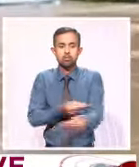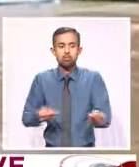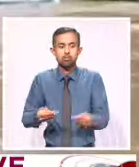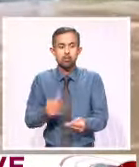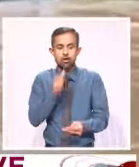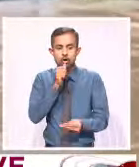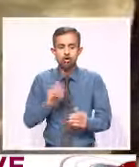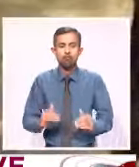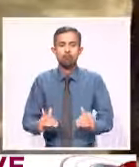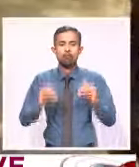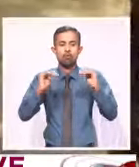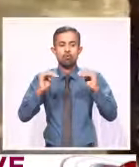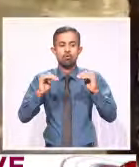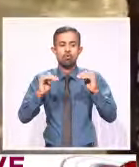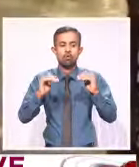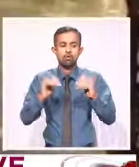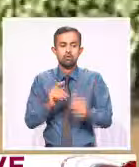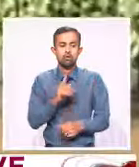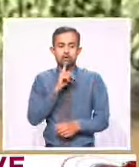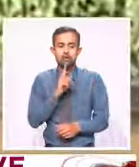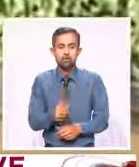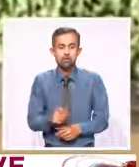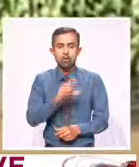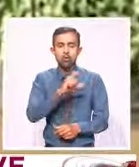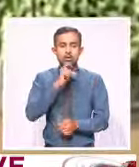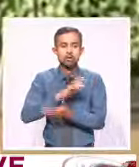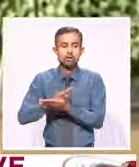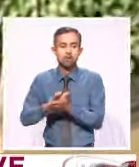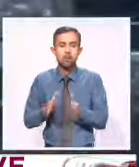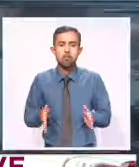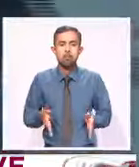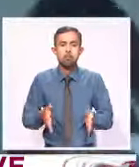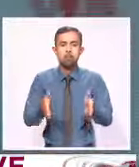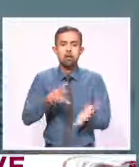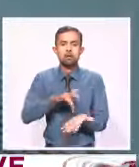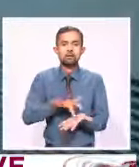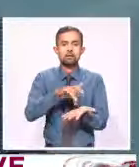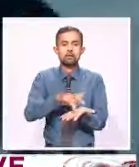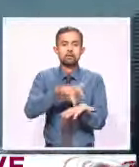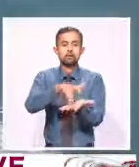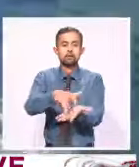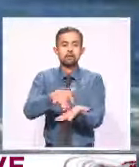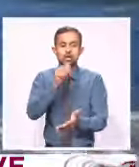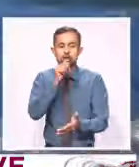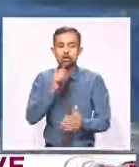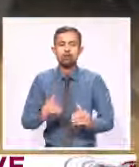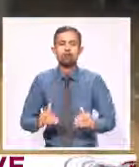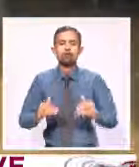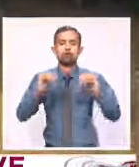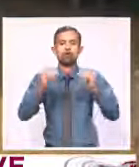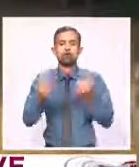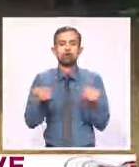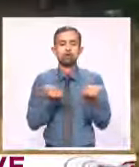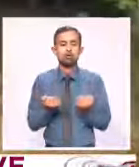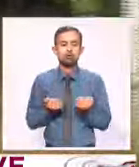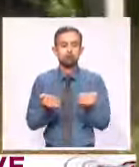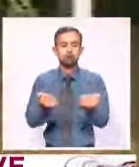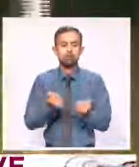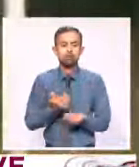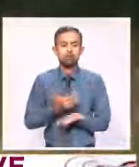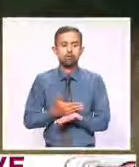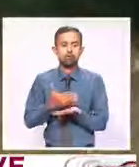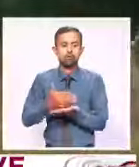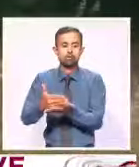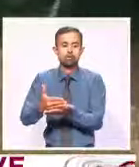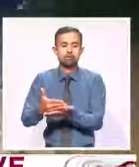බිම් ජලයෙන් යට වුණා. අප වාර්තාකරුවන් සඳහන් කළේ කොළඹ හලාවත ප්‍රධාන මාර්ගයේ ස්ථාන රසක්ද ජලයෙන් යටවීම හේතුවෙන් වාහන ගමනාගමනයට බාධා